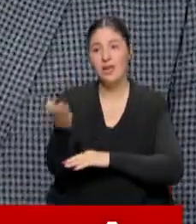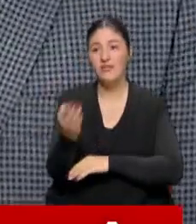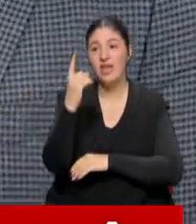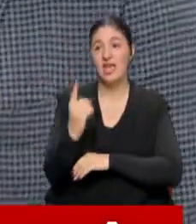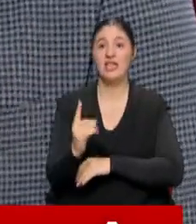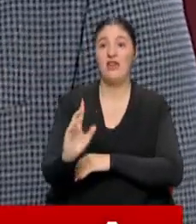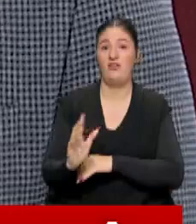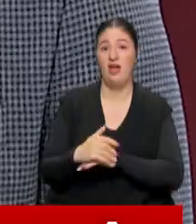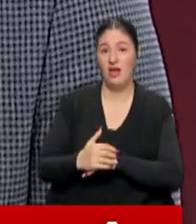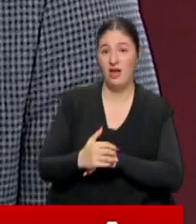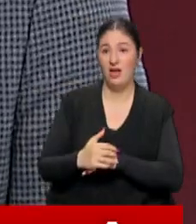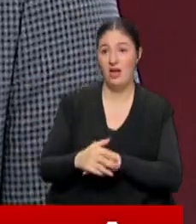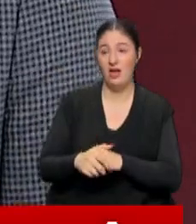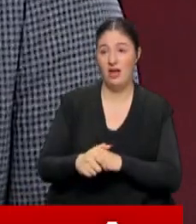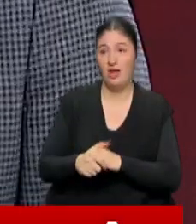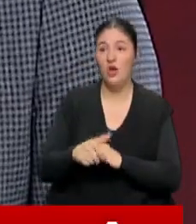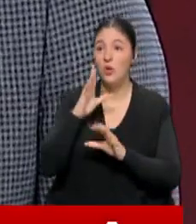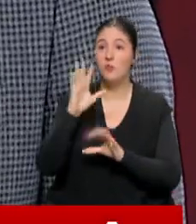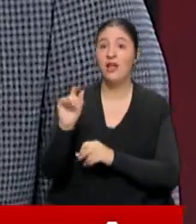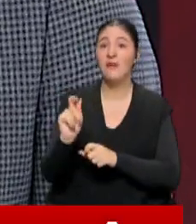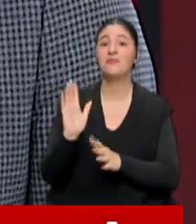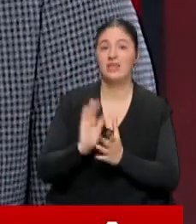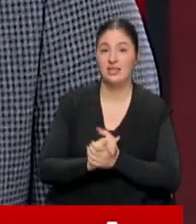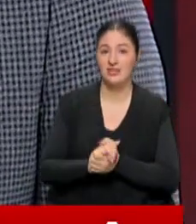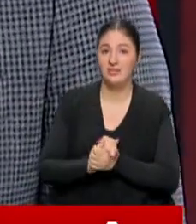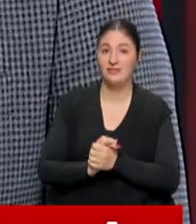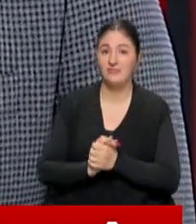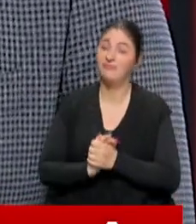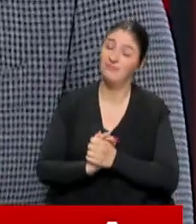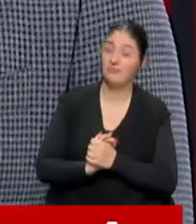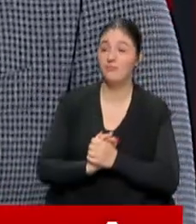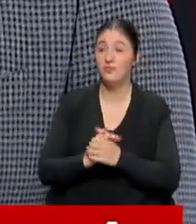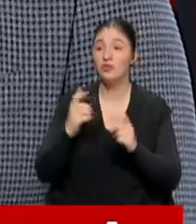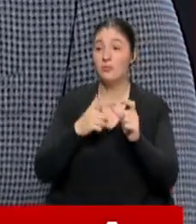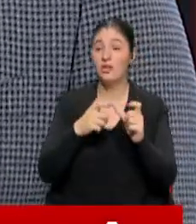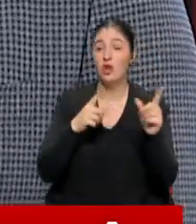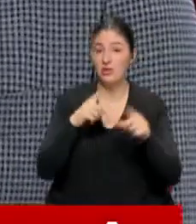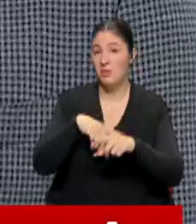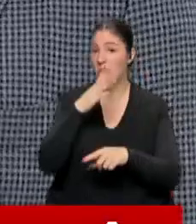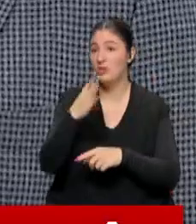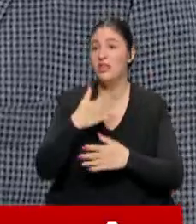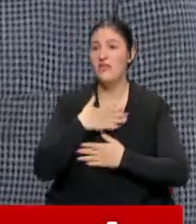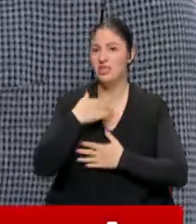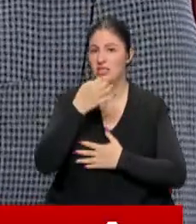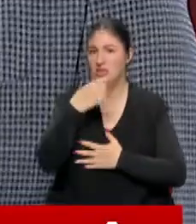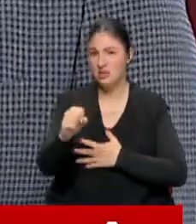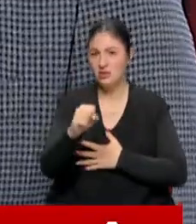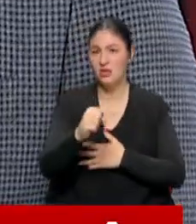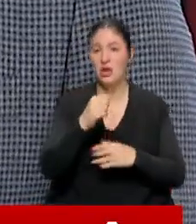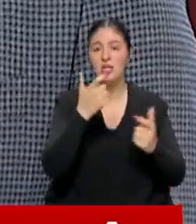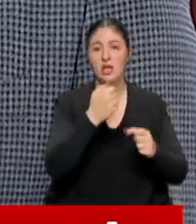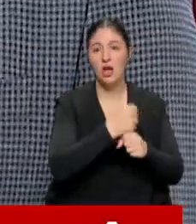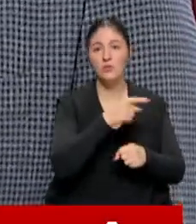ve ilk defa Eee müdahale edilmedi yani Süleyman Soylu zamanında biliyorsun nefes aldırmıyor Ali